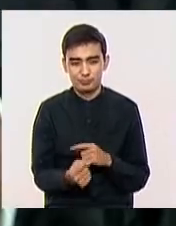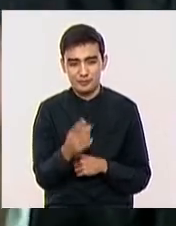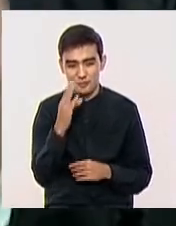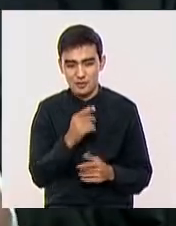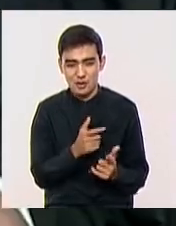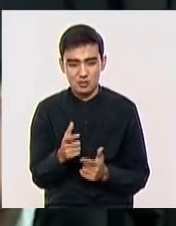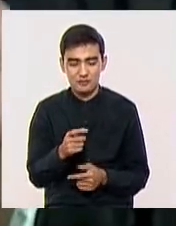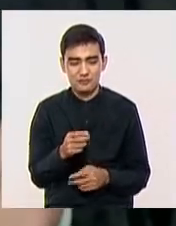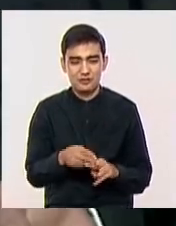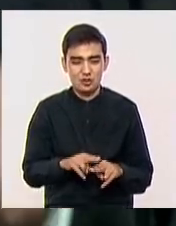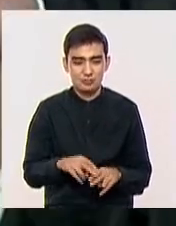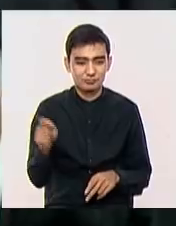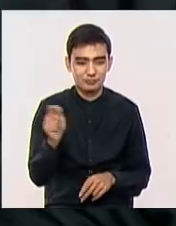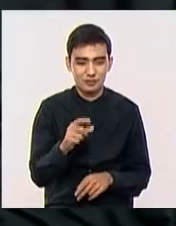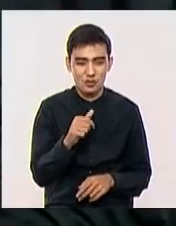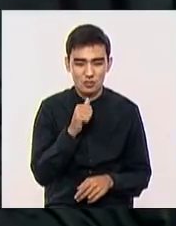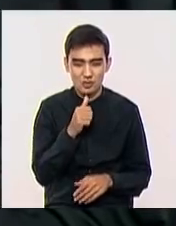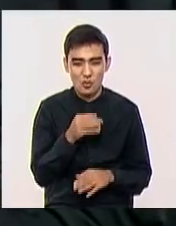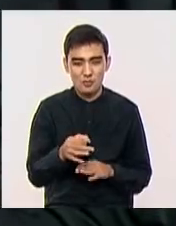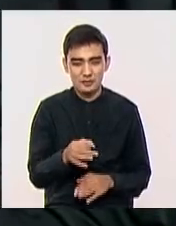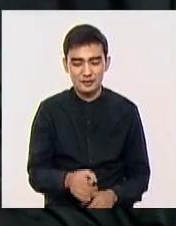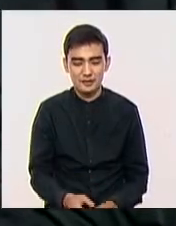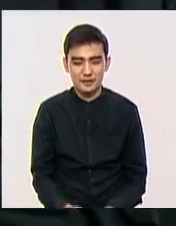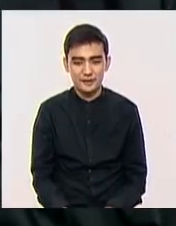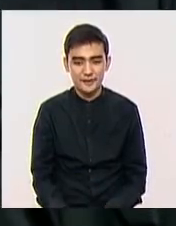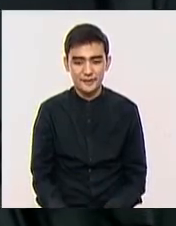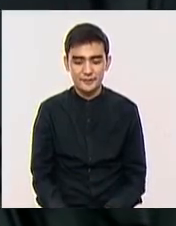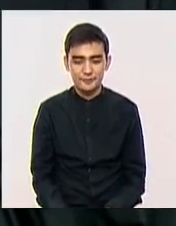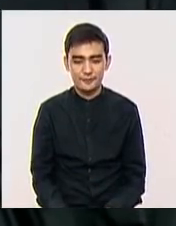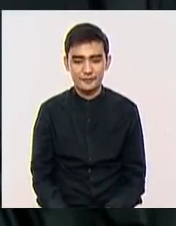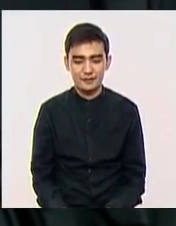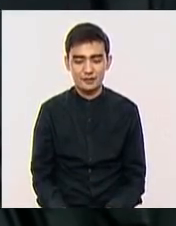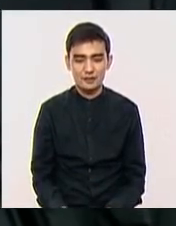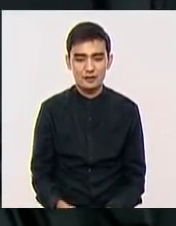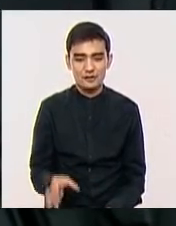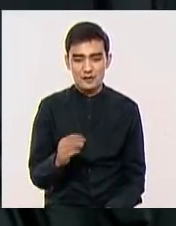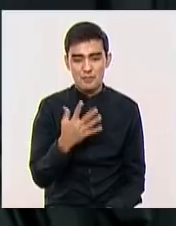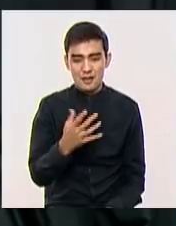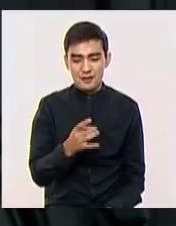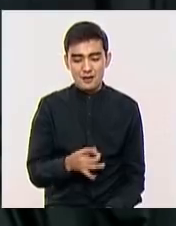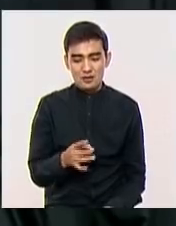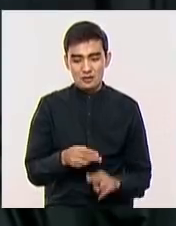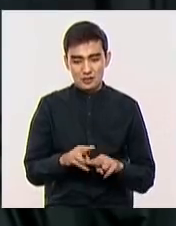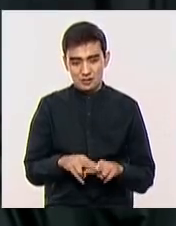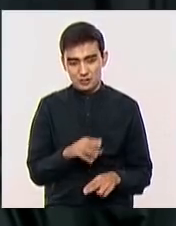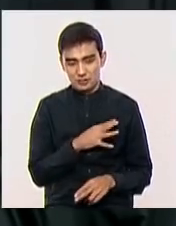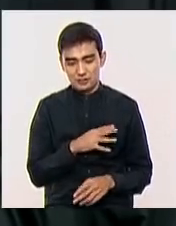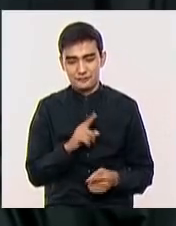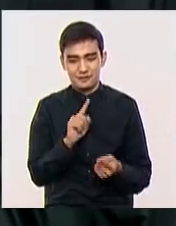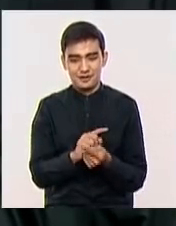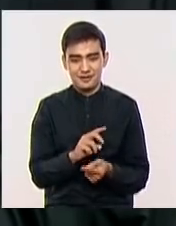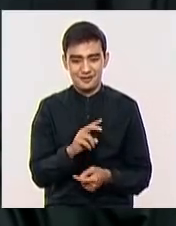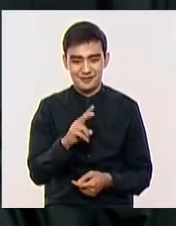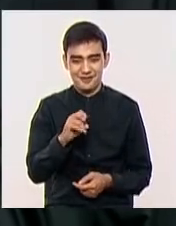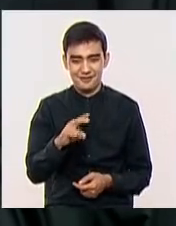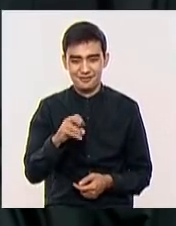нужно быть готовым тем, кто приедет в Костанайскую область? Индира, все 5 регионов, которые предположительно встретят